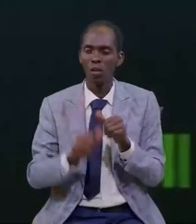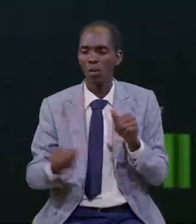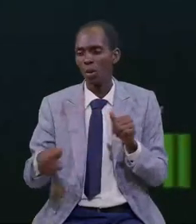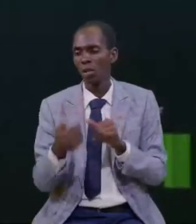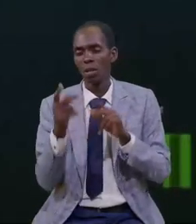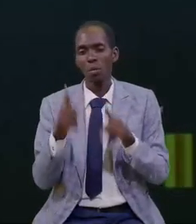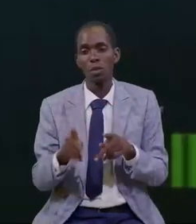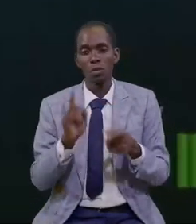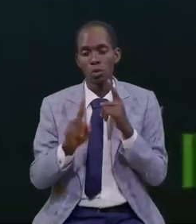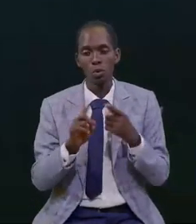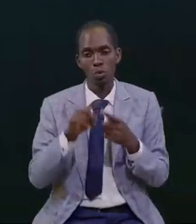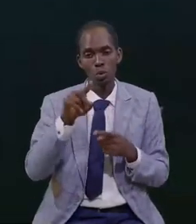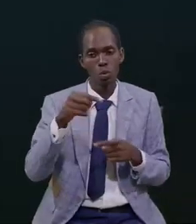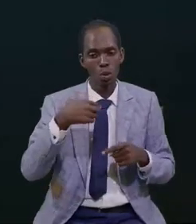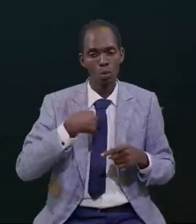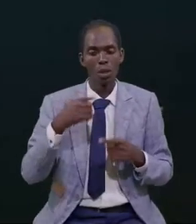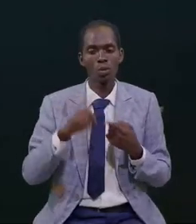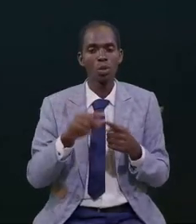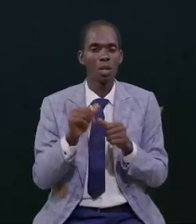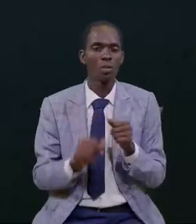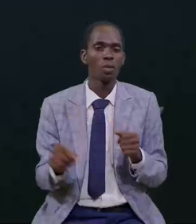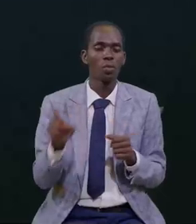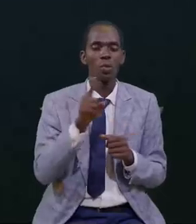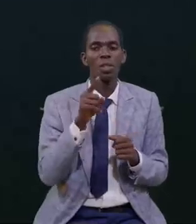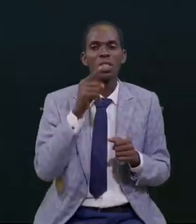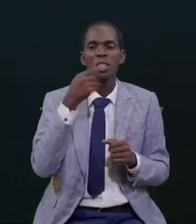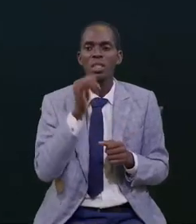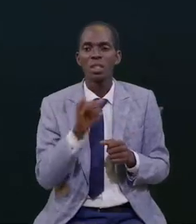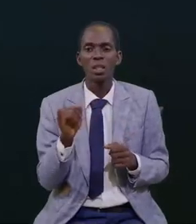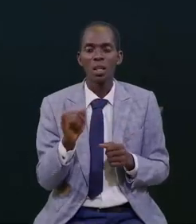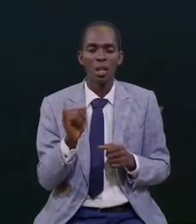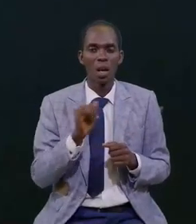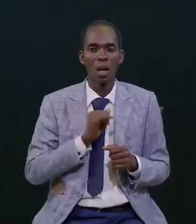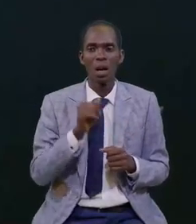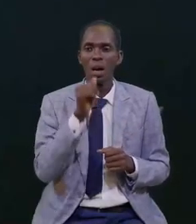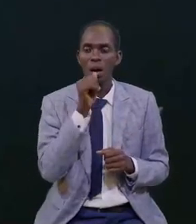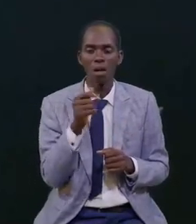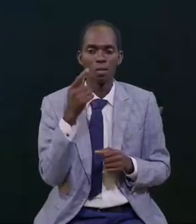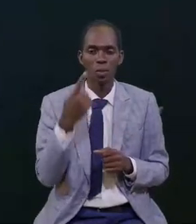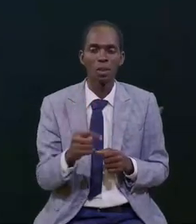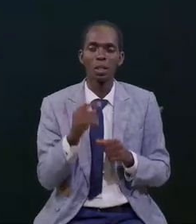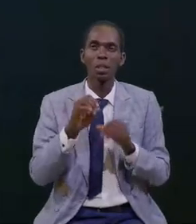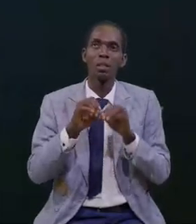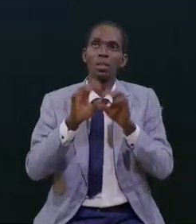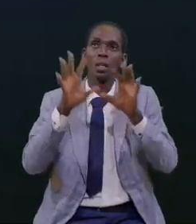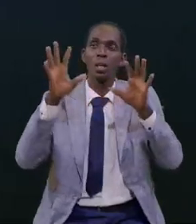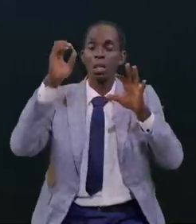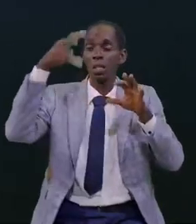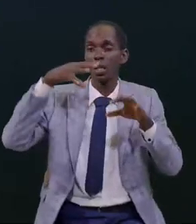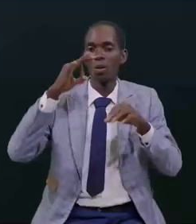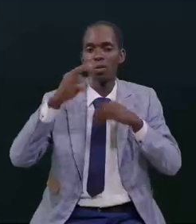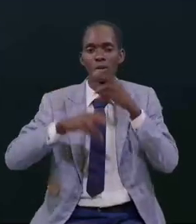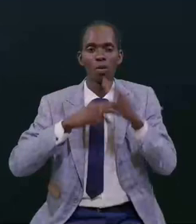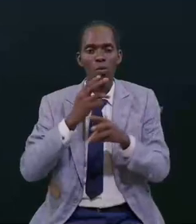parle à tout le monde disant je suis la Lumière du monde celui qui me